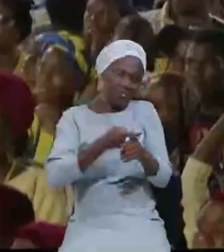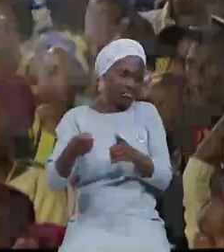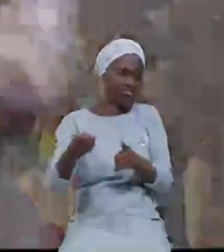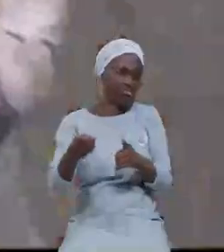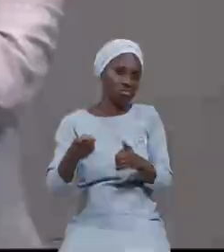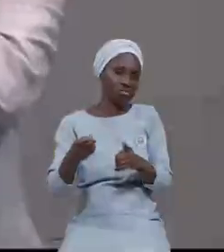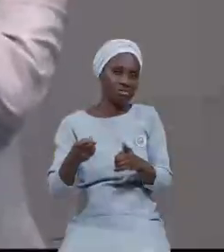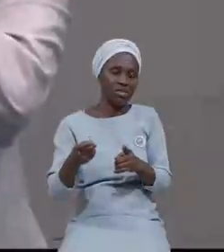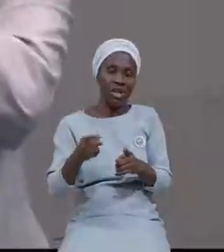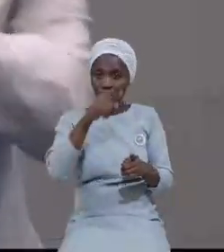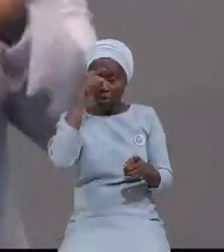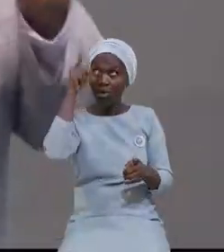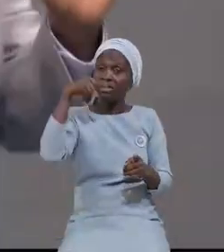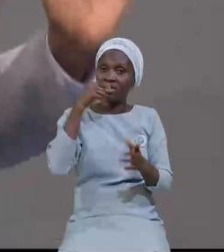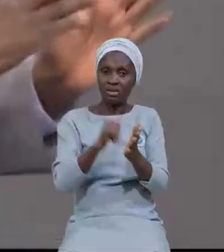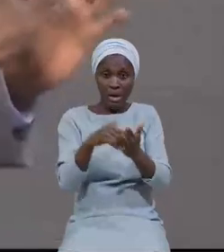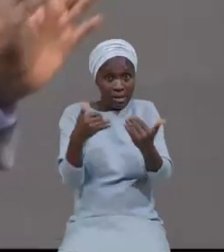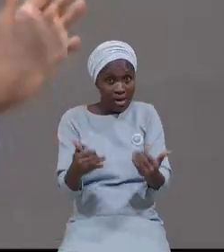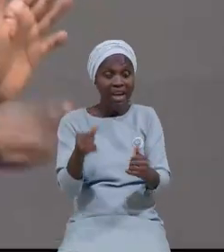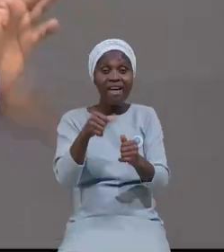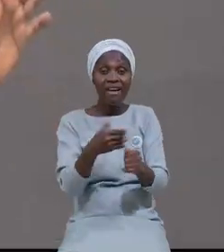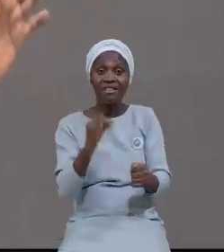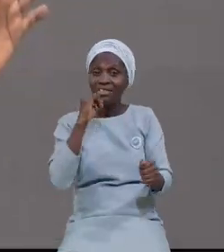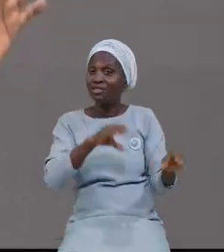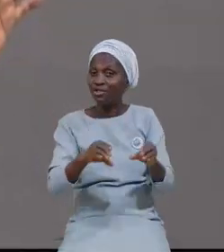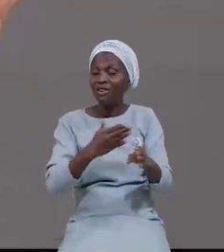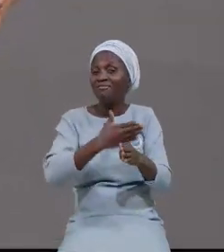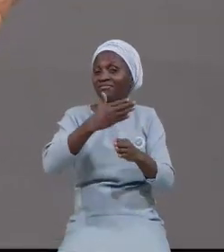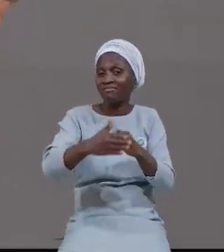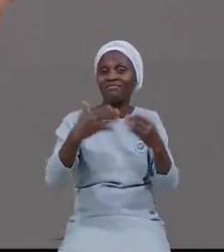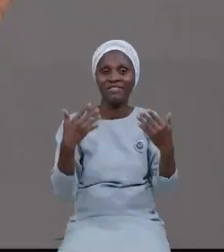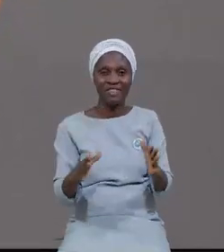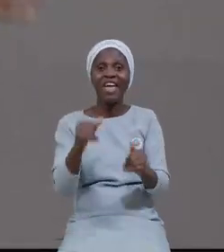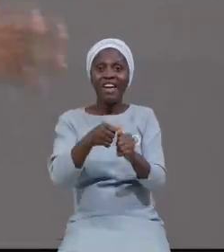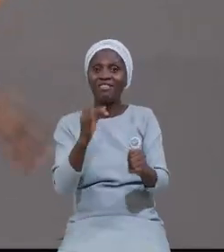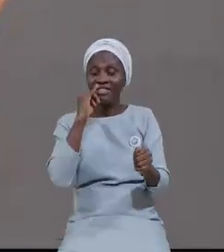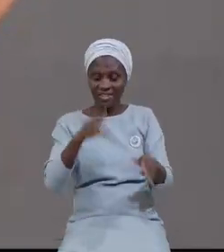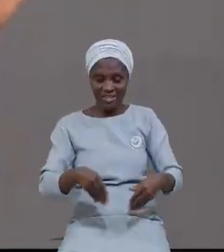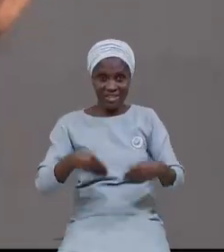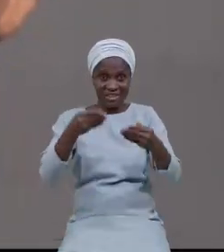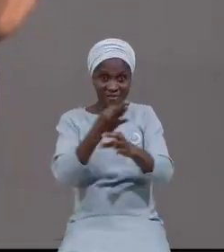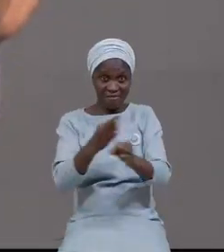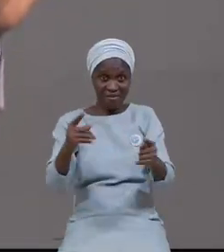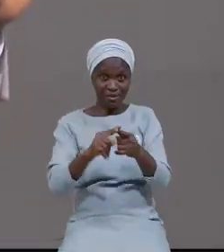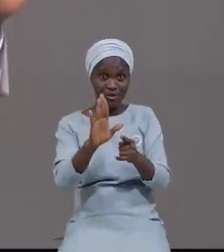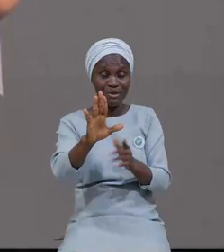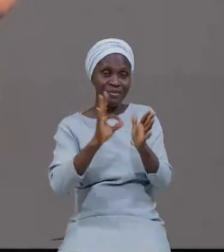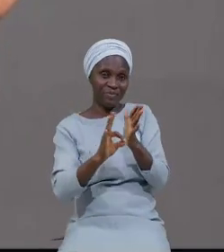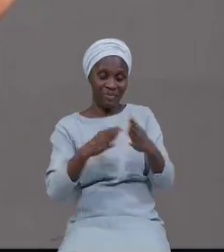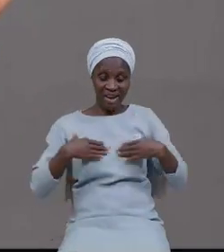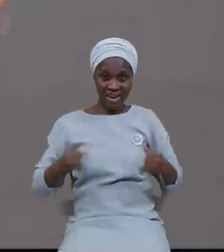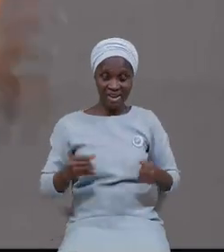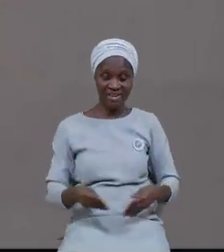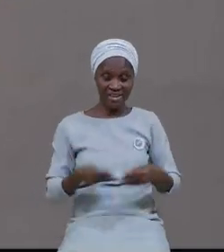parce qu'il dit maintenant tout est achevé tout est crédité dans ton compte la guérison